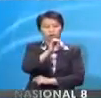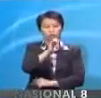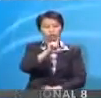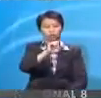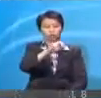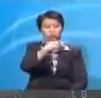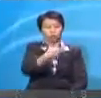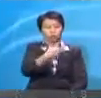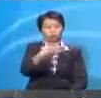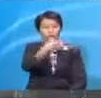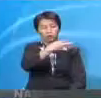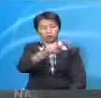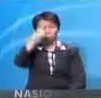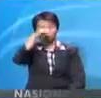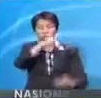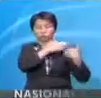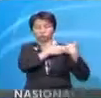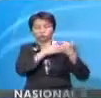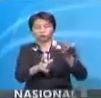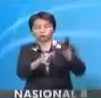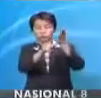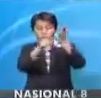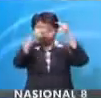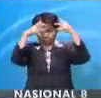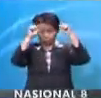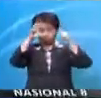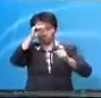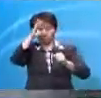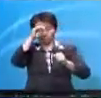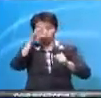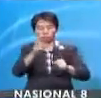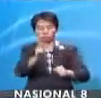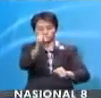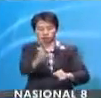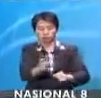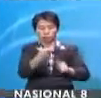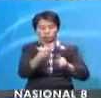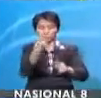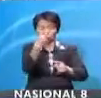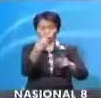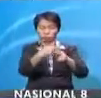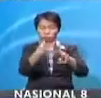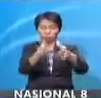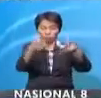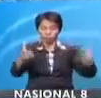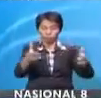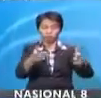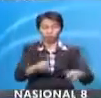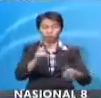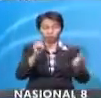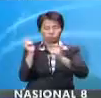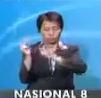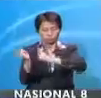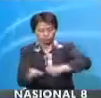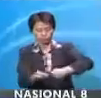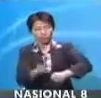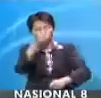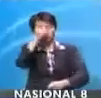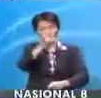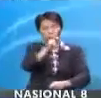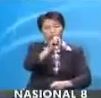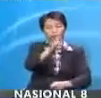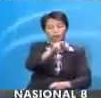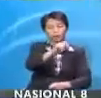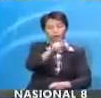Shah. Manakala bagi jawatan timbalan Presiden lelaki menerima pencalonan daripada dua nama besar dalam sukan hoki iaitu Datuk Nor